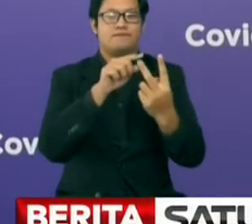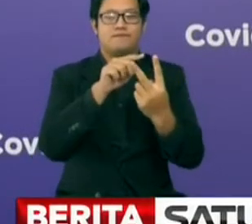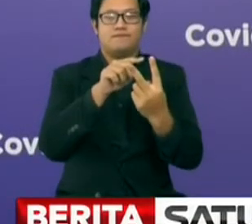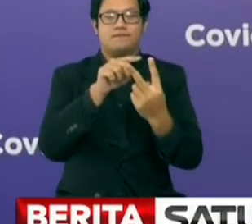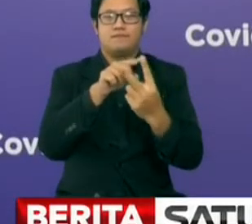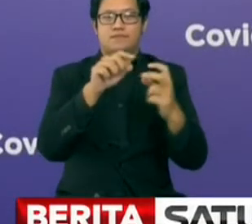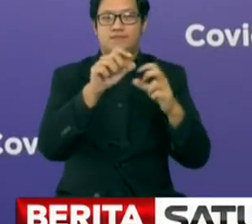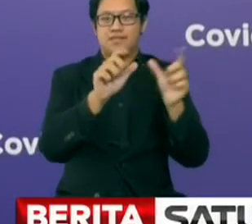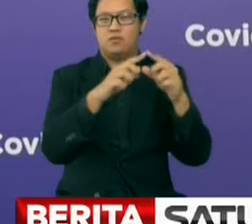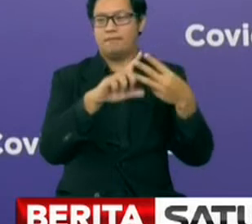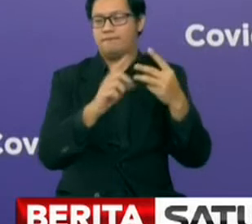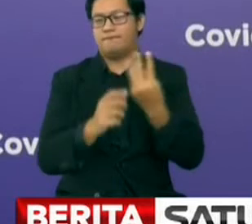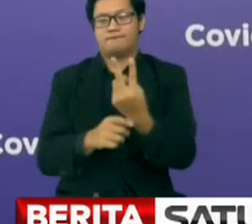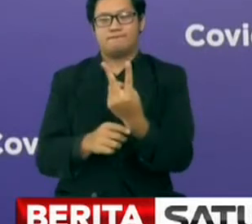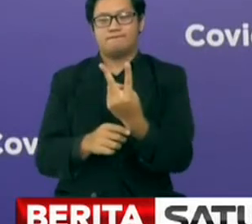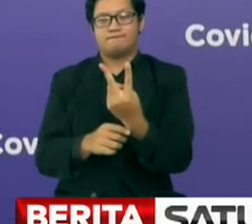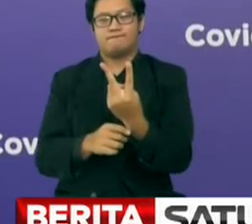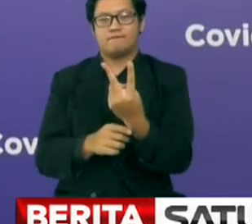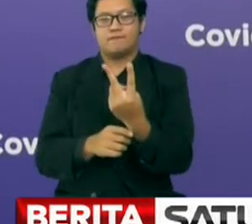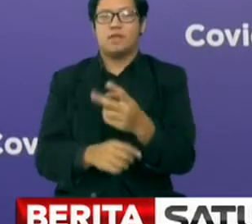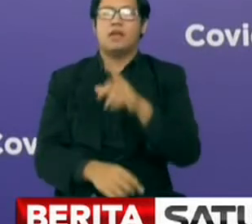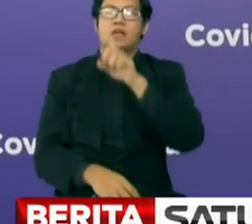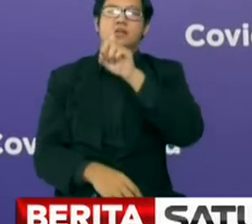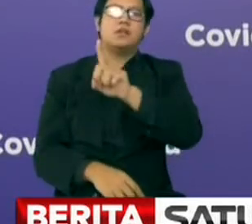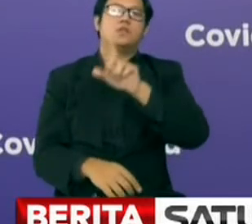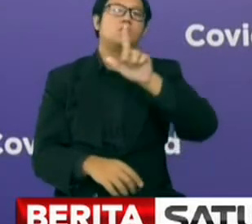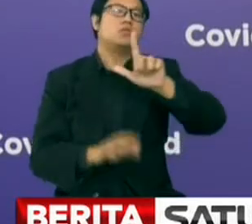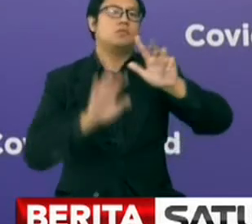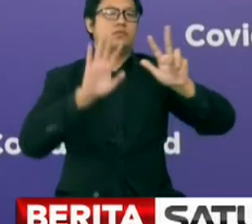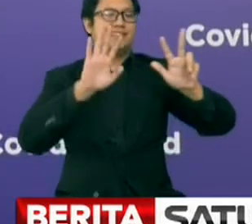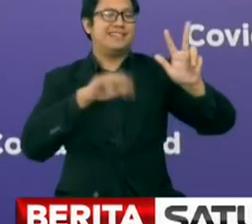PCM TV sudah 170